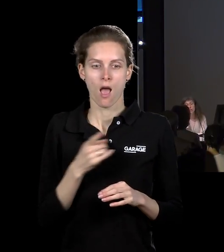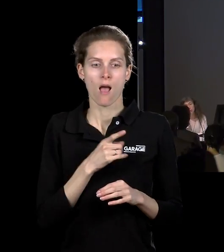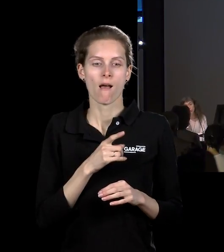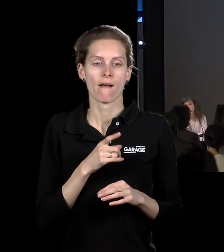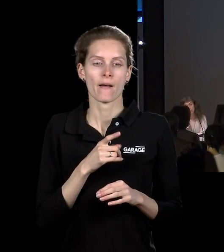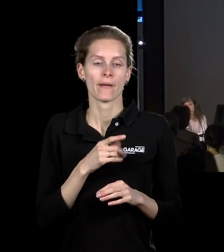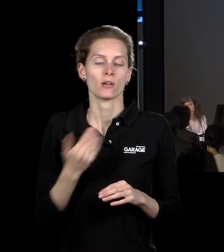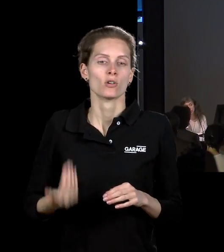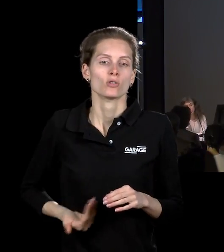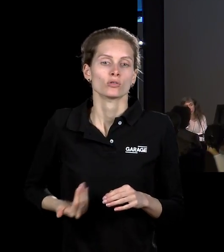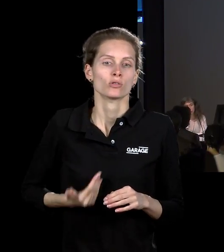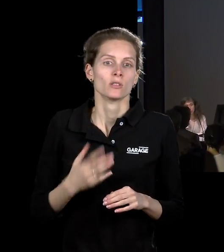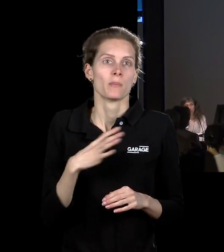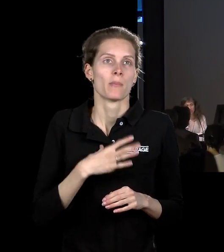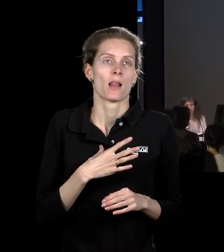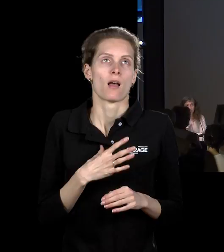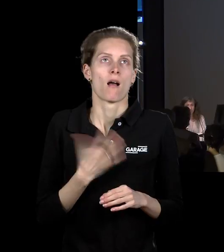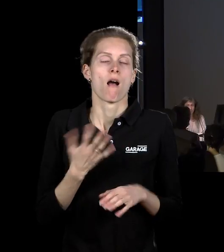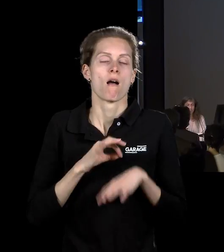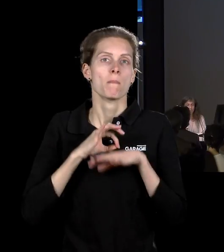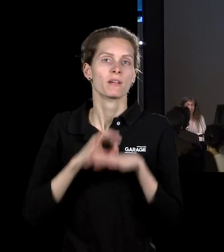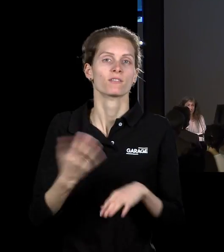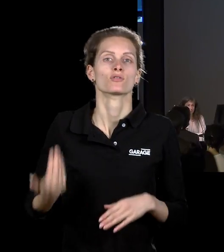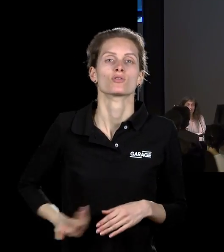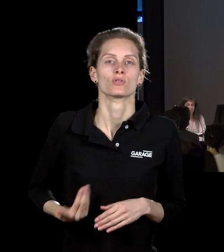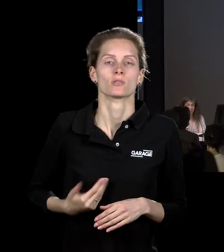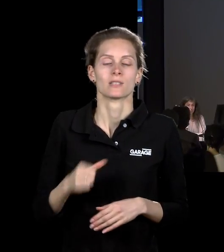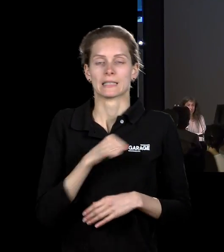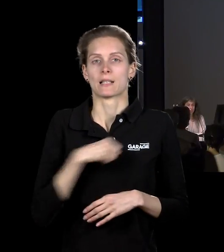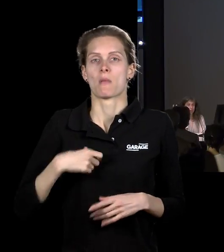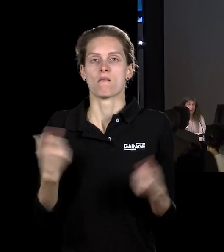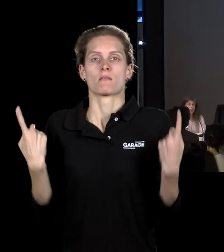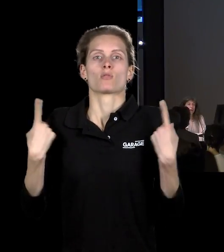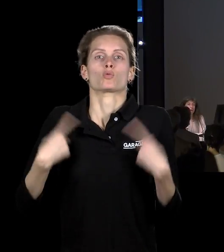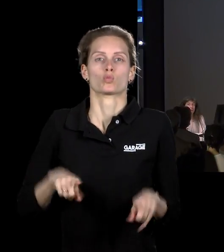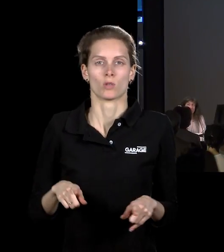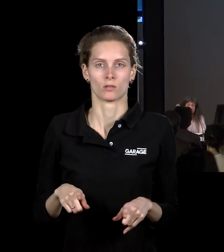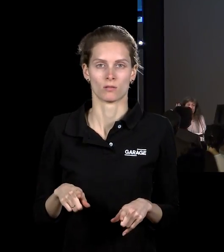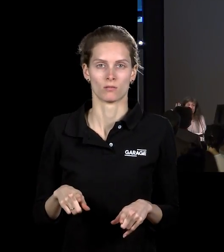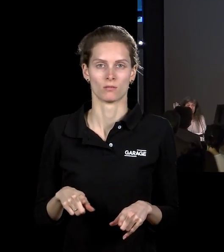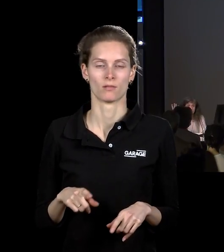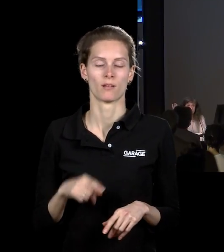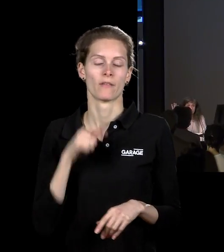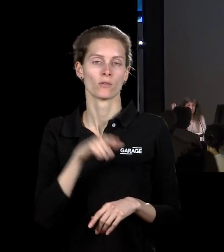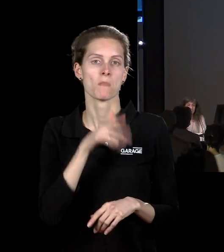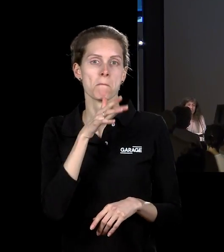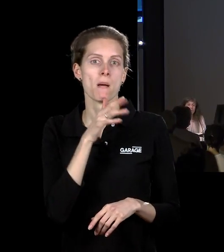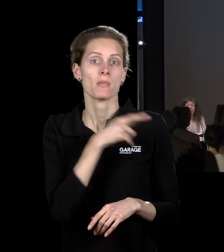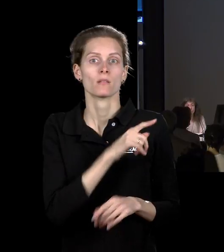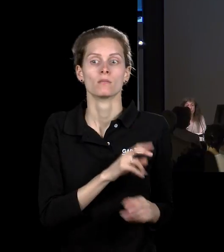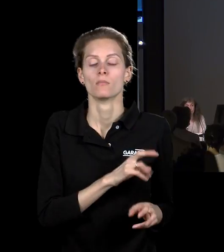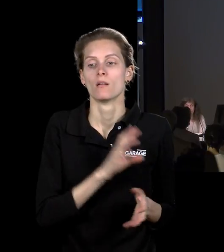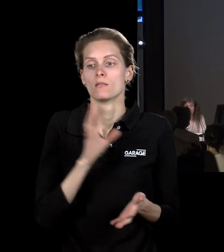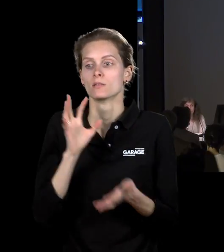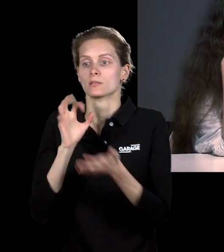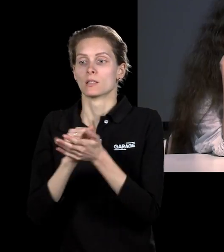не заниматься абстрактным экспрессионизмом, потому что сам этот вот саморазрушительный романтический образ жизни в тот момент, когда он приходит в искусство, становится